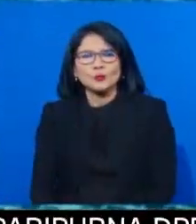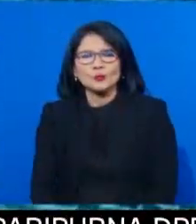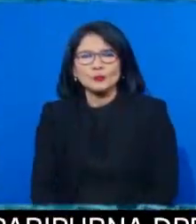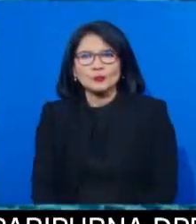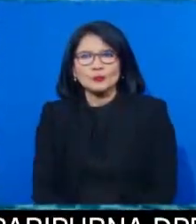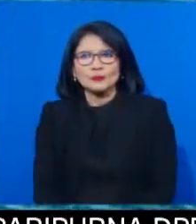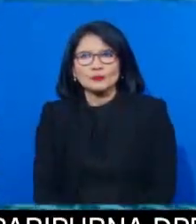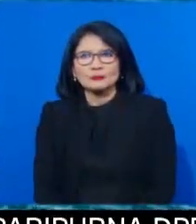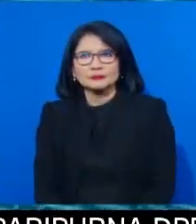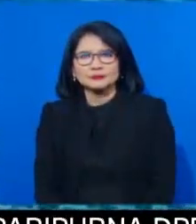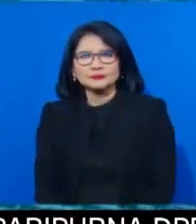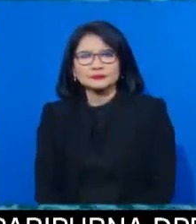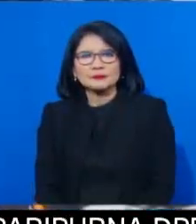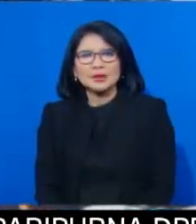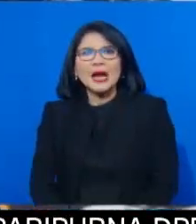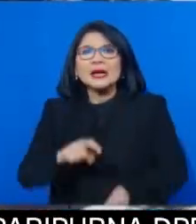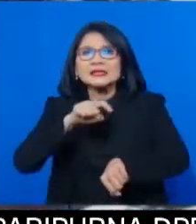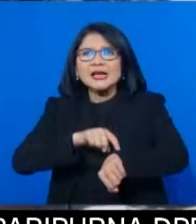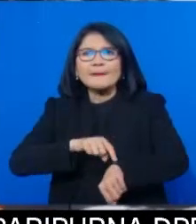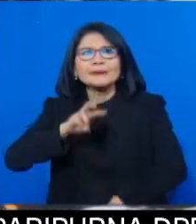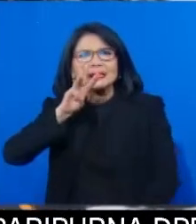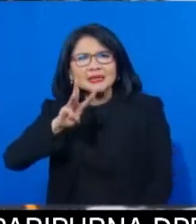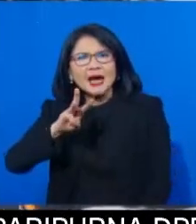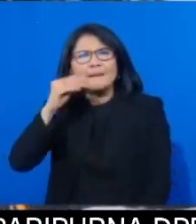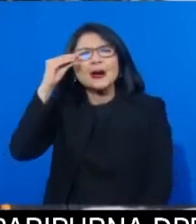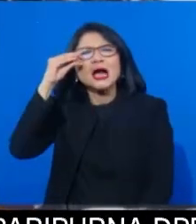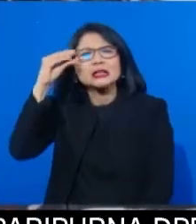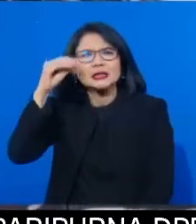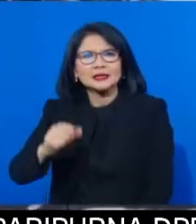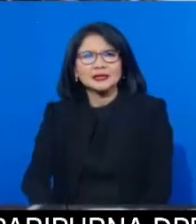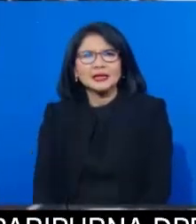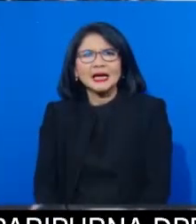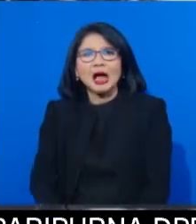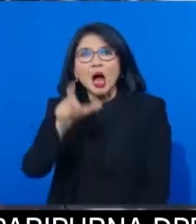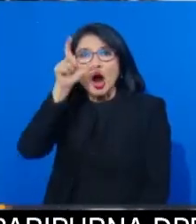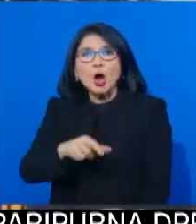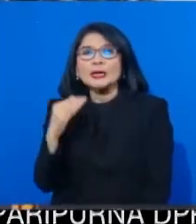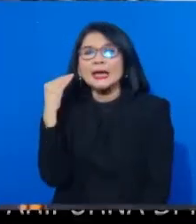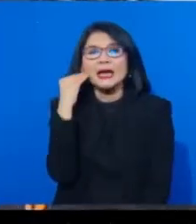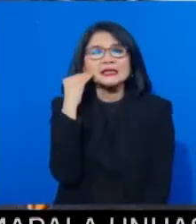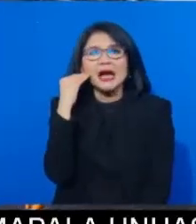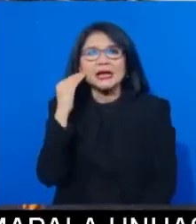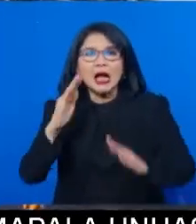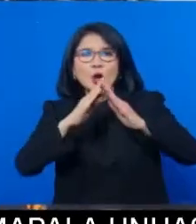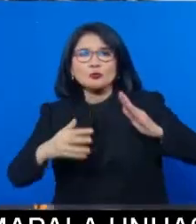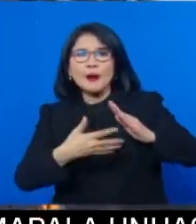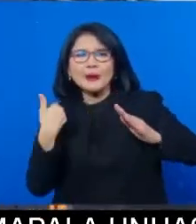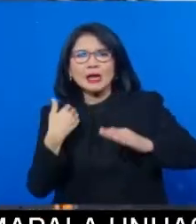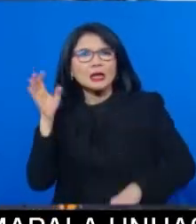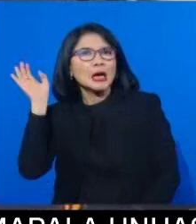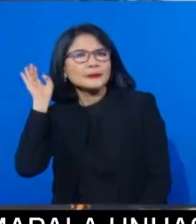polisi. Pukul 3 lewat 3 malam, yang jaga kebetulan di rumah belakang ini mendengar suara, buk aja